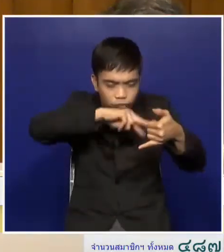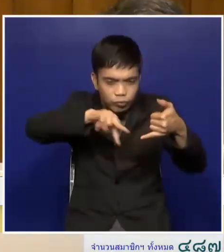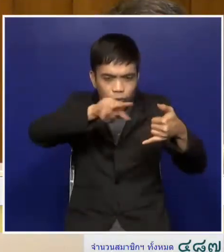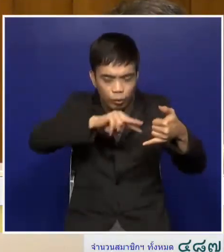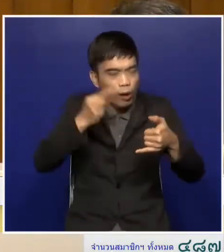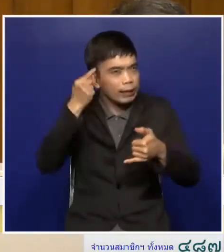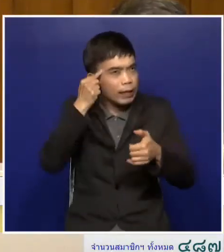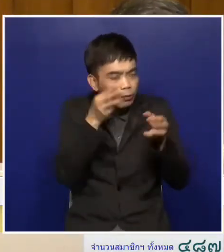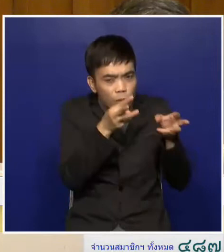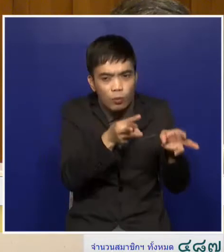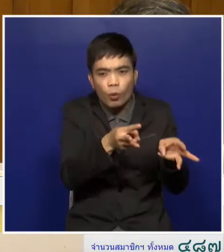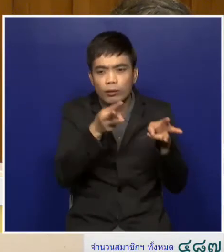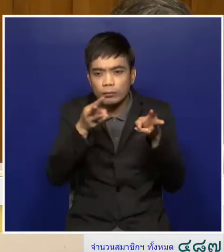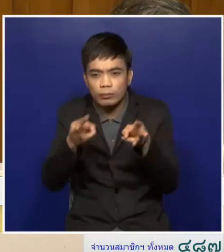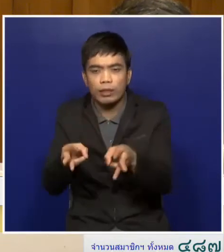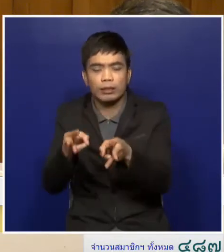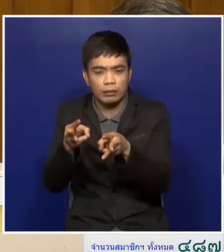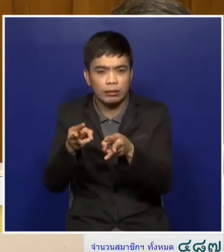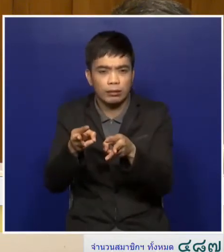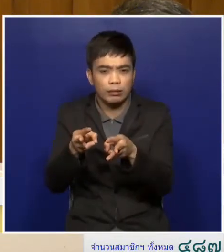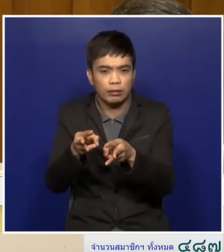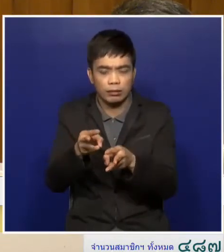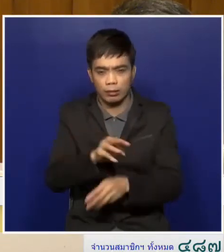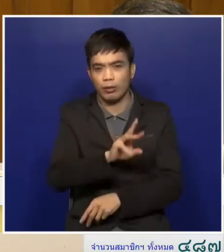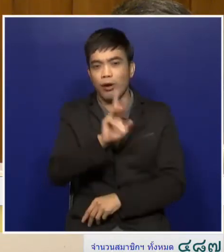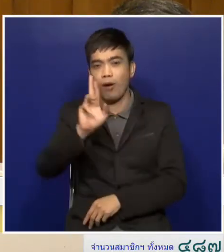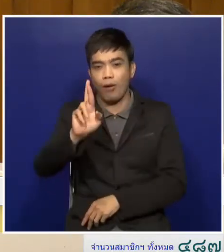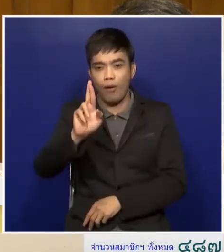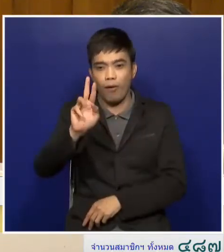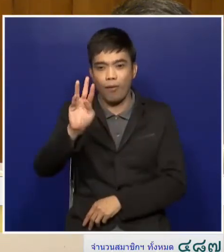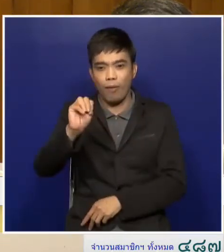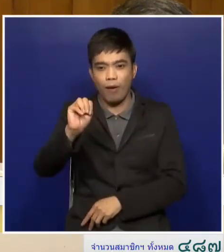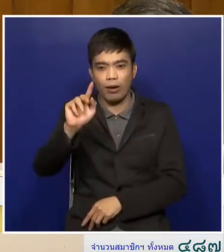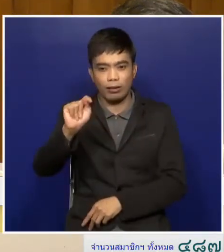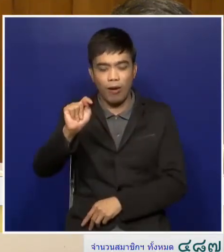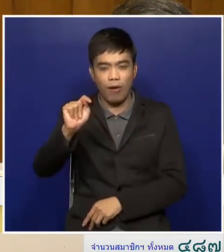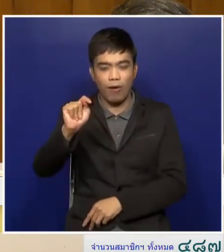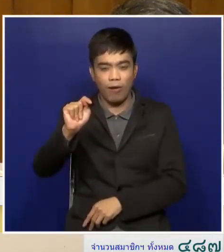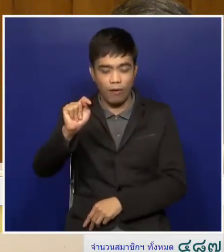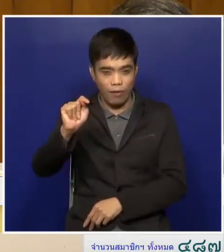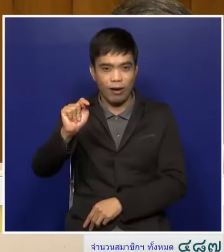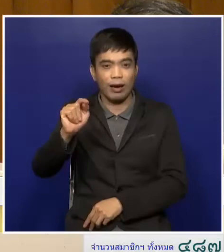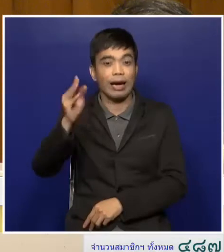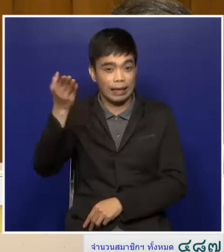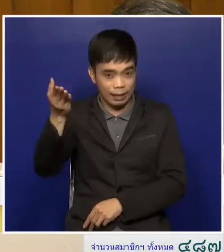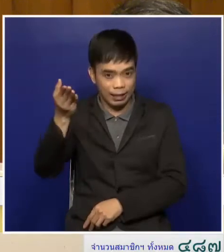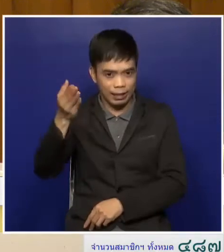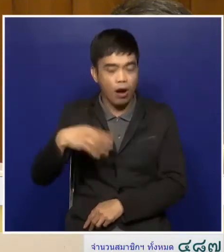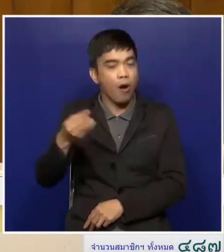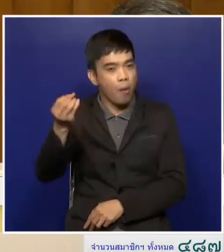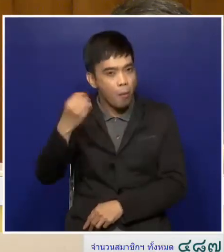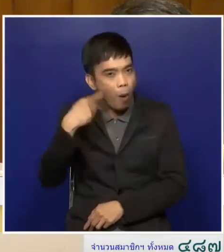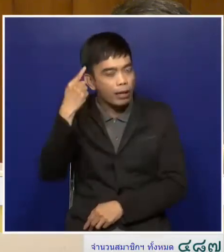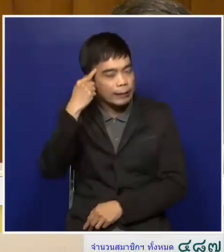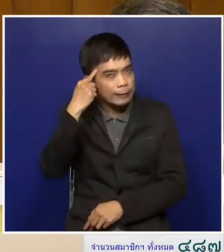รฐพณ์ตรี อนุทิ ชาวิลกุกได้ใช้คามสามารถที่